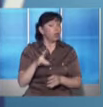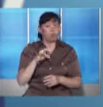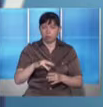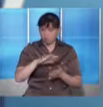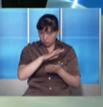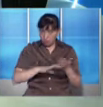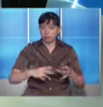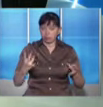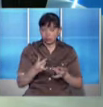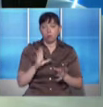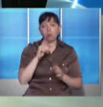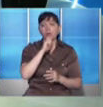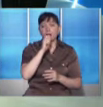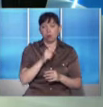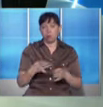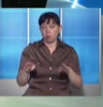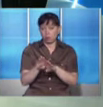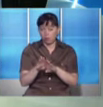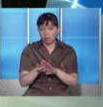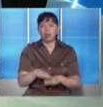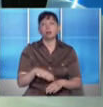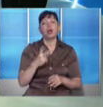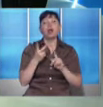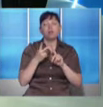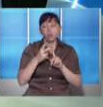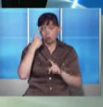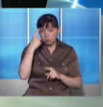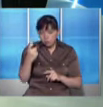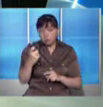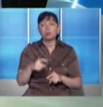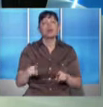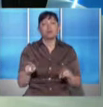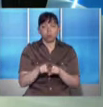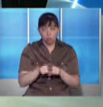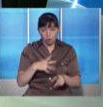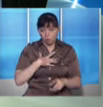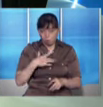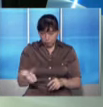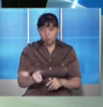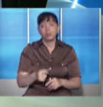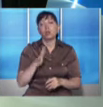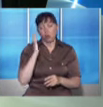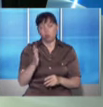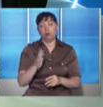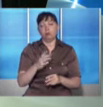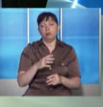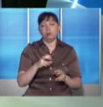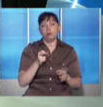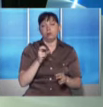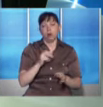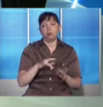oprește, îi se închide microfonul, la a doua avertizare este rugat să părăsească studioul. Regret nespus că domnul Țârdea nu este ca să audă